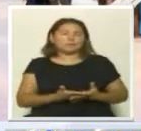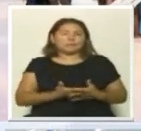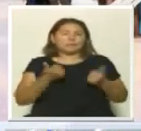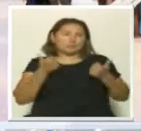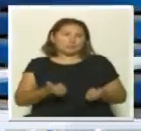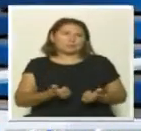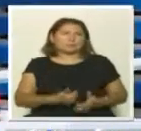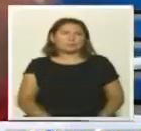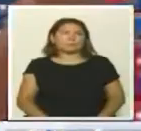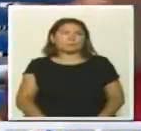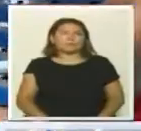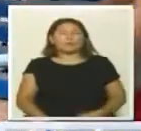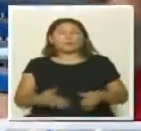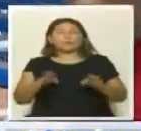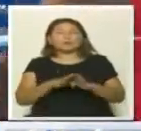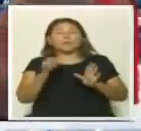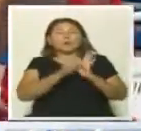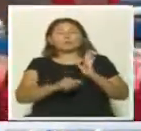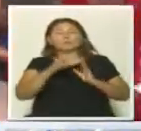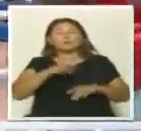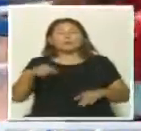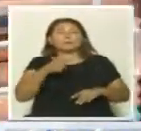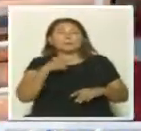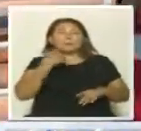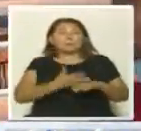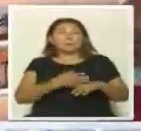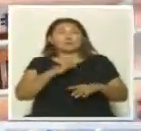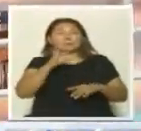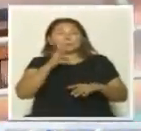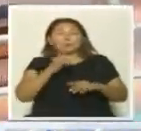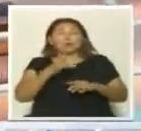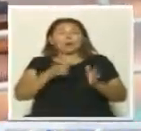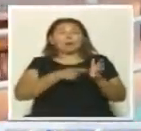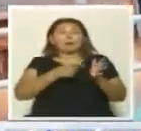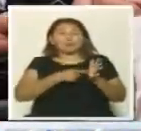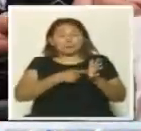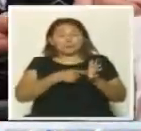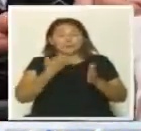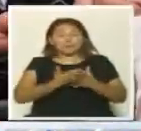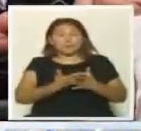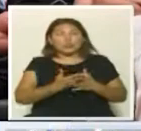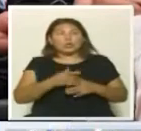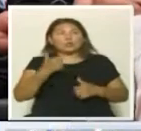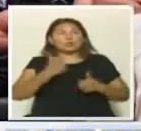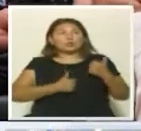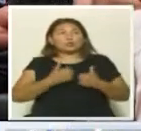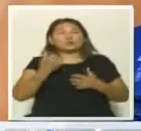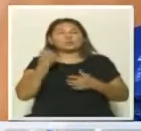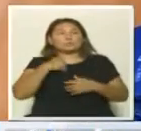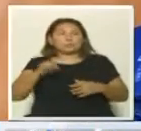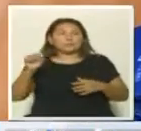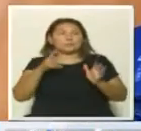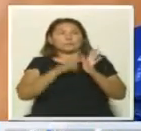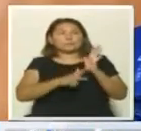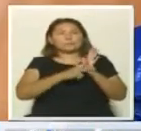Жақсы болды жалпы. Сондай-ақ 60 келіде маңғыстаулық Берік Жидебаев қарағандылық Талғат Сырымбетовтен басым түсіп, турнир жеңімпаз атанса,